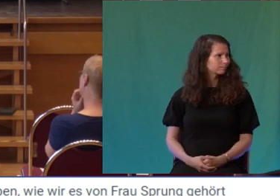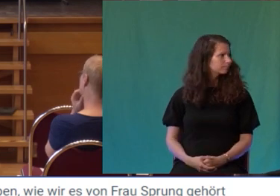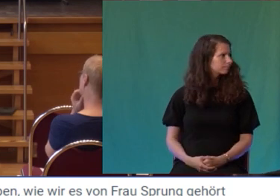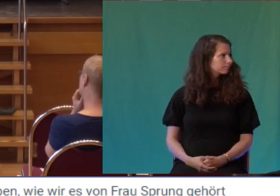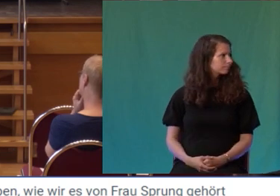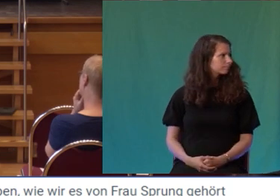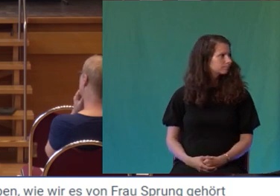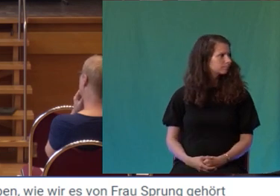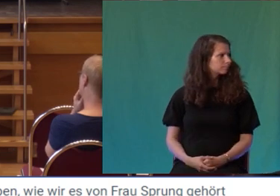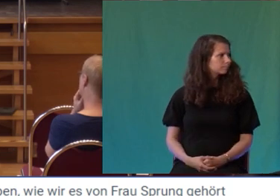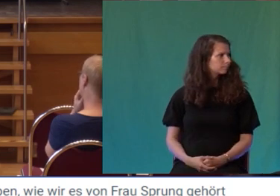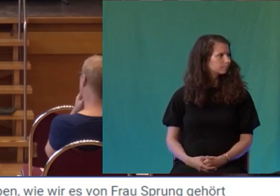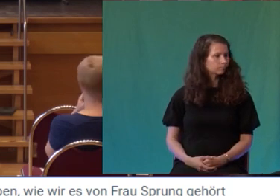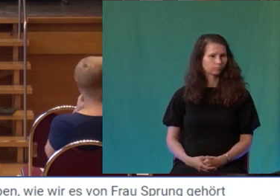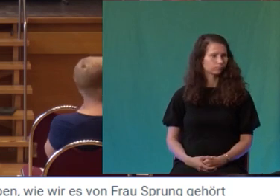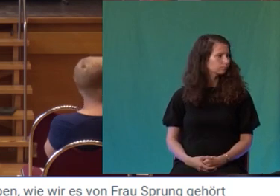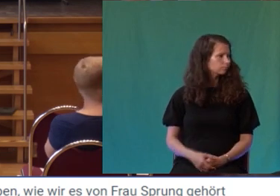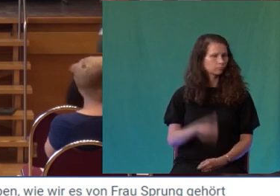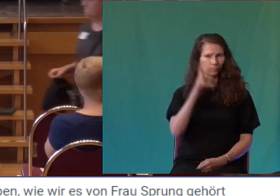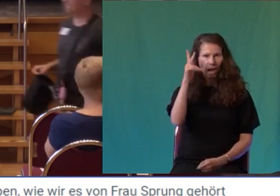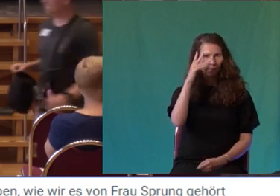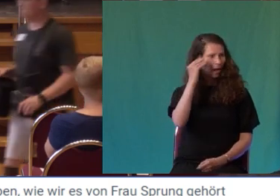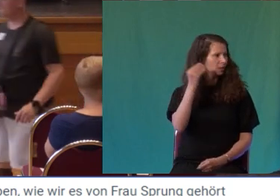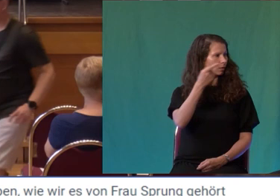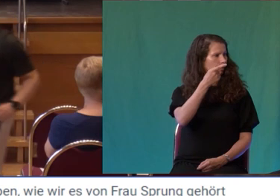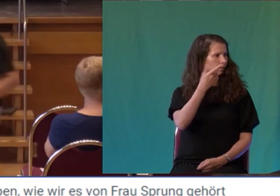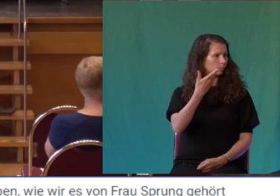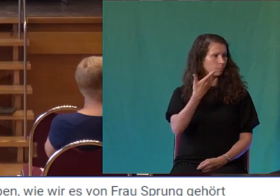ja man haben sie noch